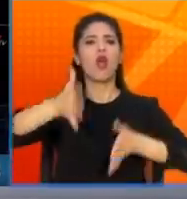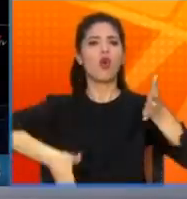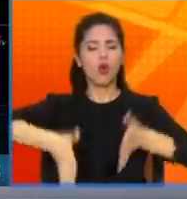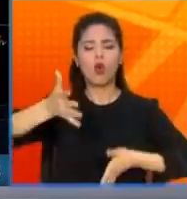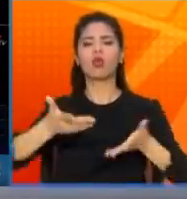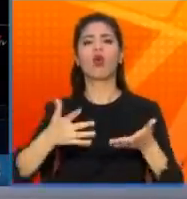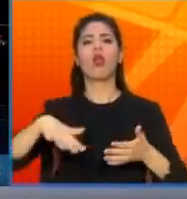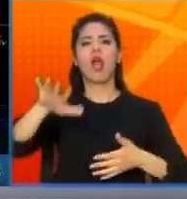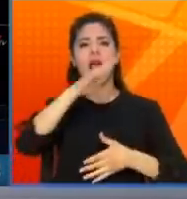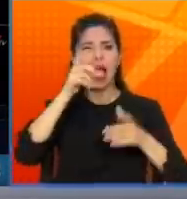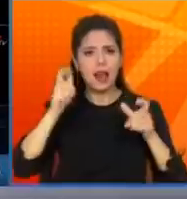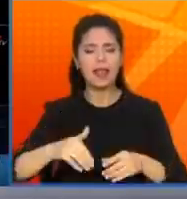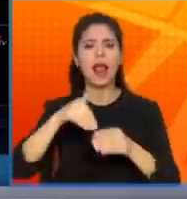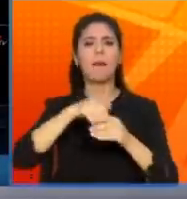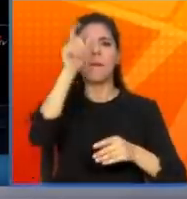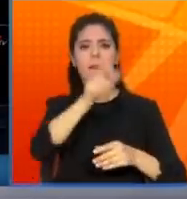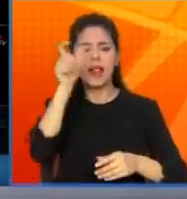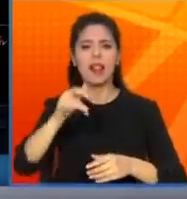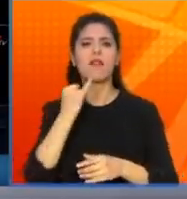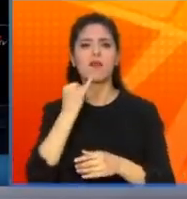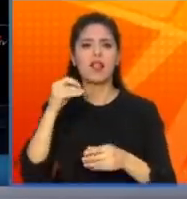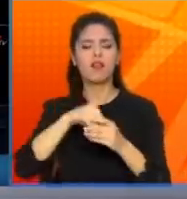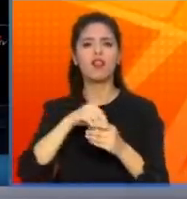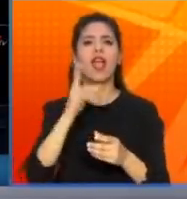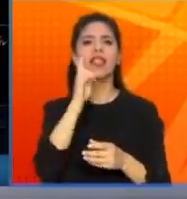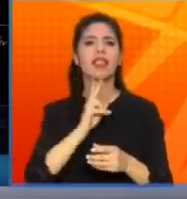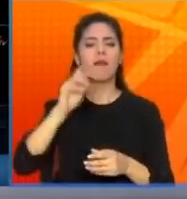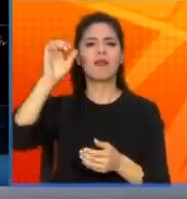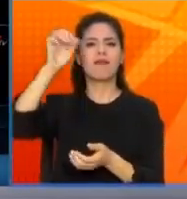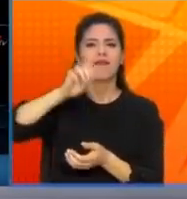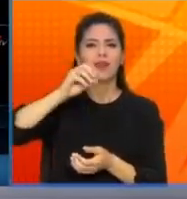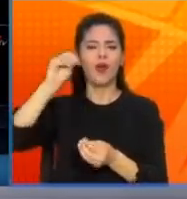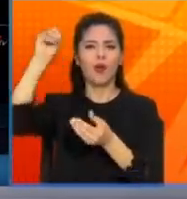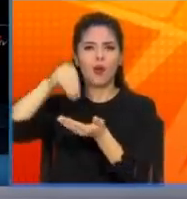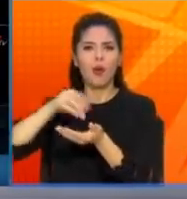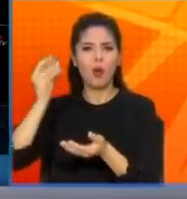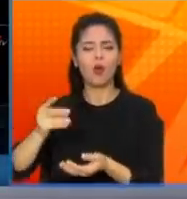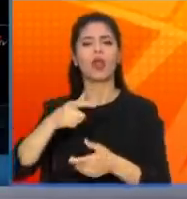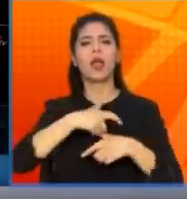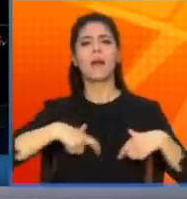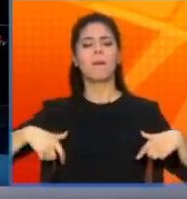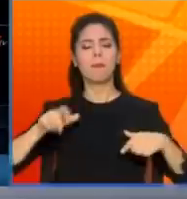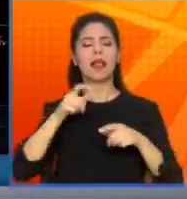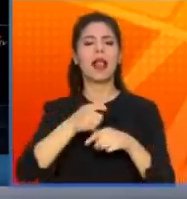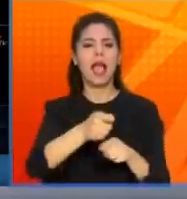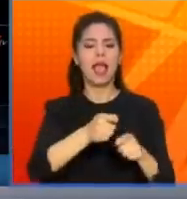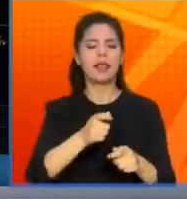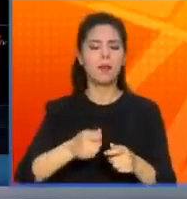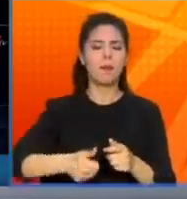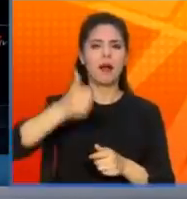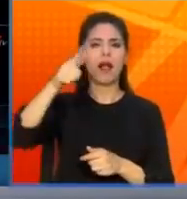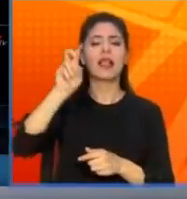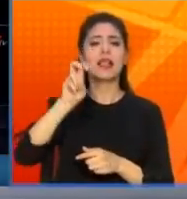yere milletvekilleri ve ziyaretçiler için dezenfektan koydu. Milli Eğitim Bakanlığı 81 ilde eş zamanlı tüm